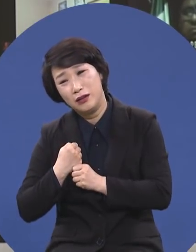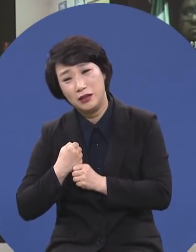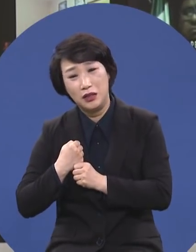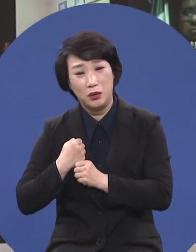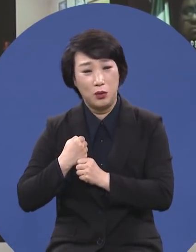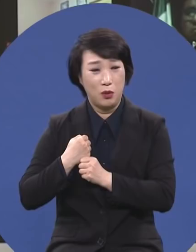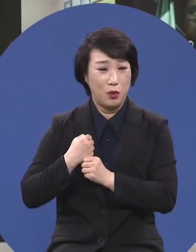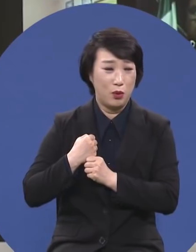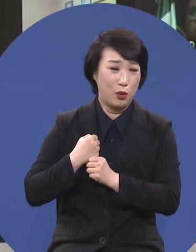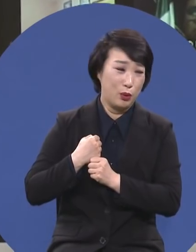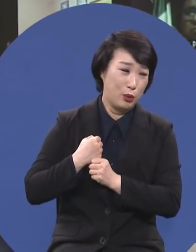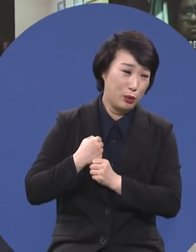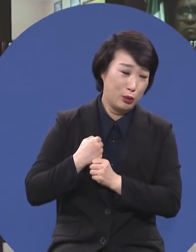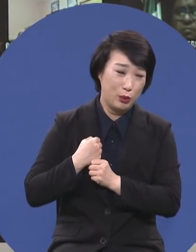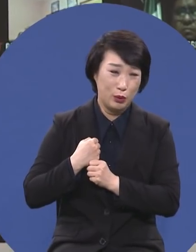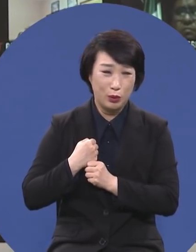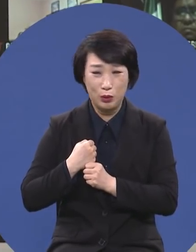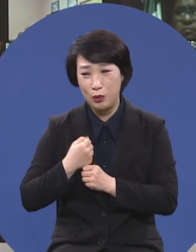등에